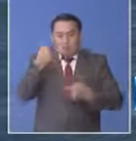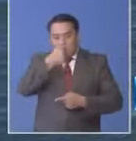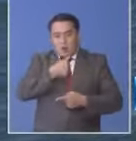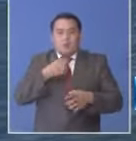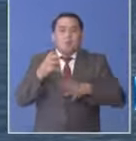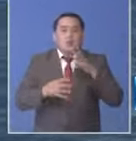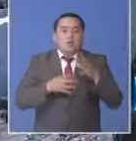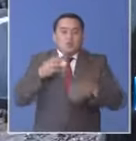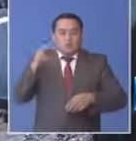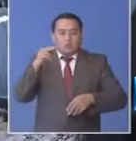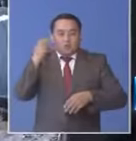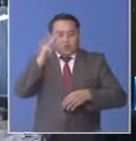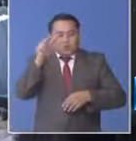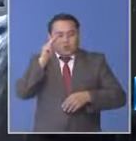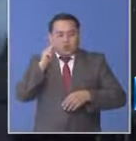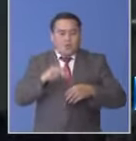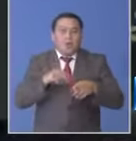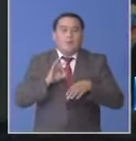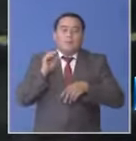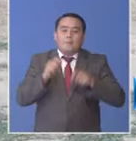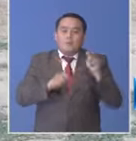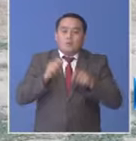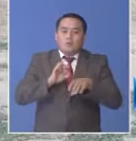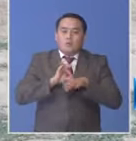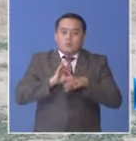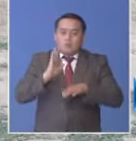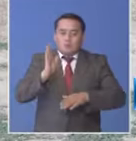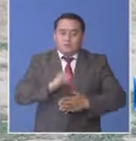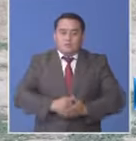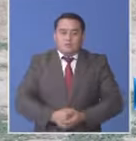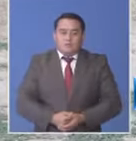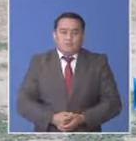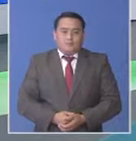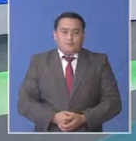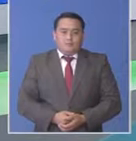на международных учениях. Назгуль Бошан, Асхат Мусабеков, телеканал ЖТСУ.